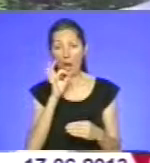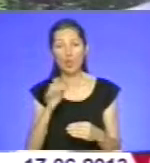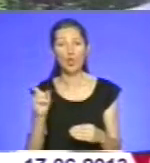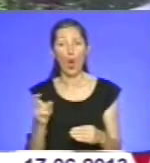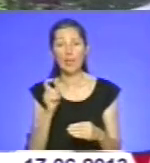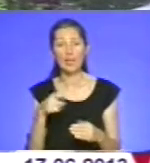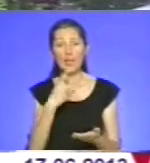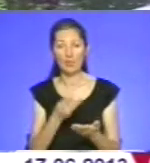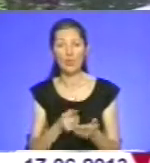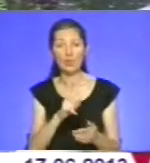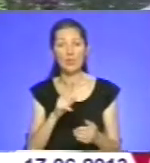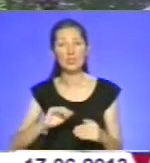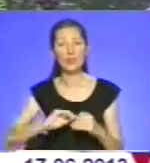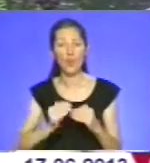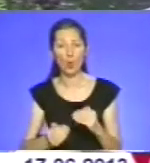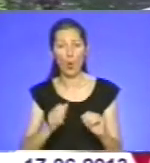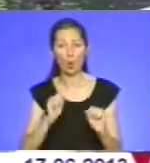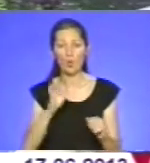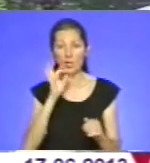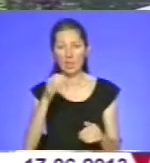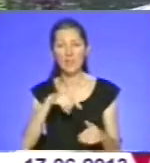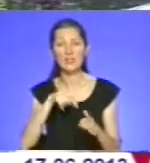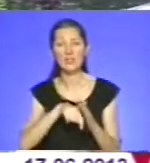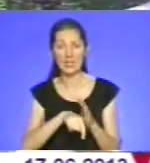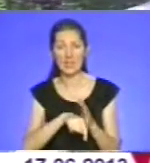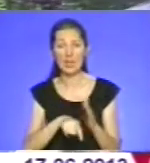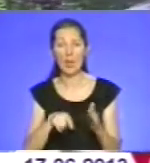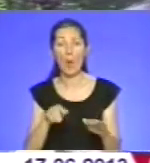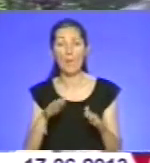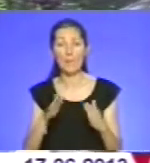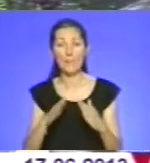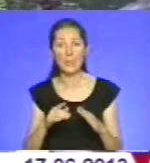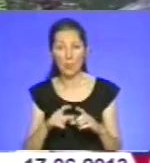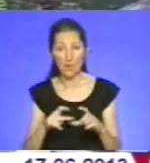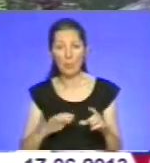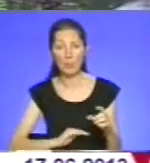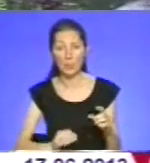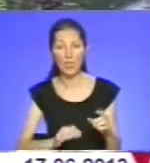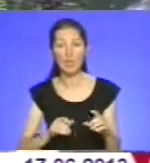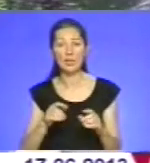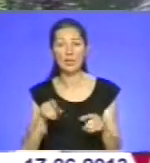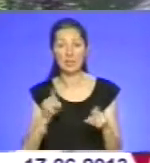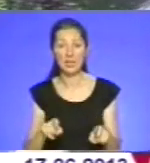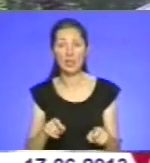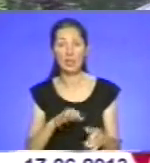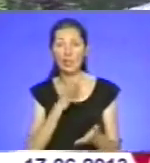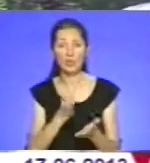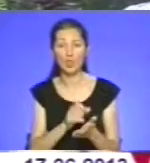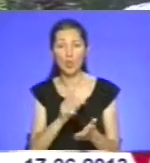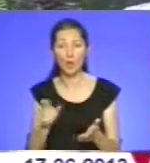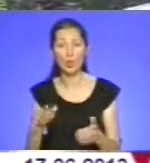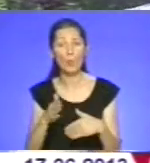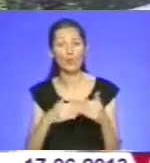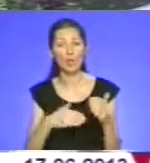можна сказати, що і всередині, тобто і в самому приміщенні, там сидять досвідчені люди, професіонали, молоді кадри. Те, що каже